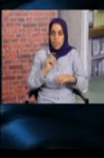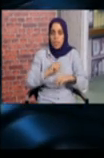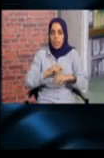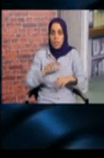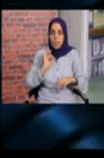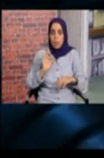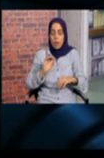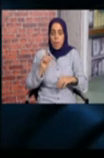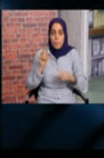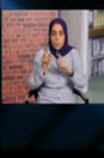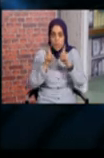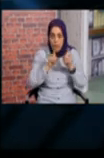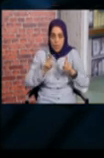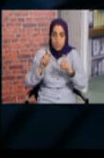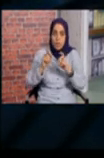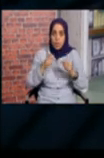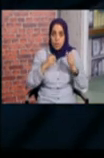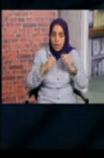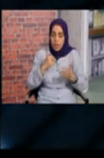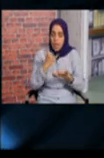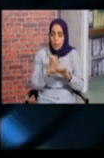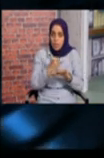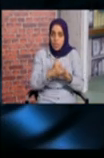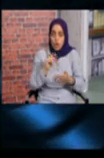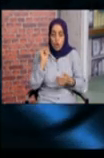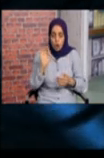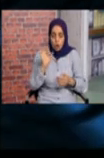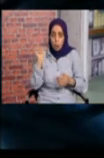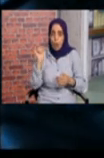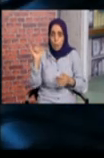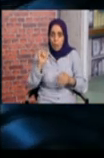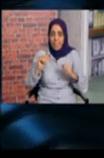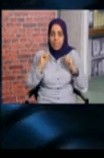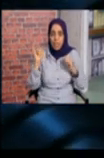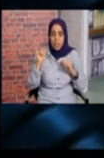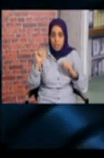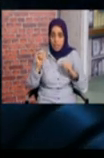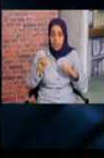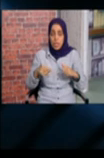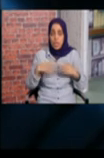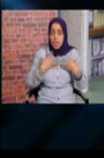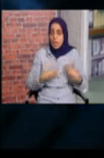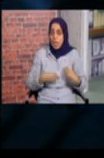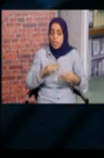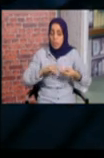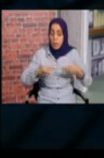لانه يعني مساله سائقي حفلات المدارس دي يعني دي نقطه مهمه جدا، ومهمه جدا لسلامه الاطفال.